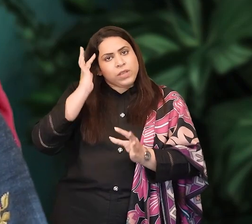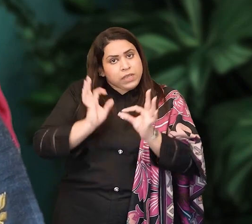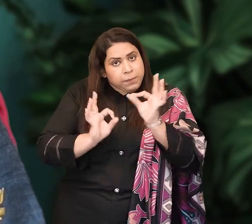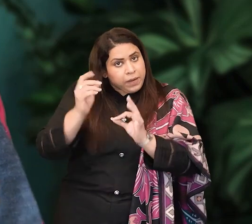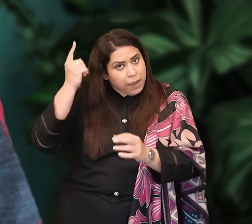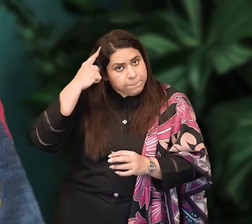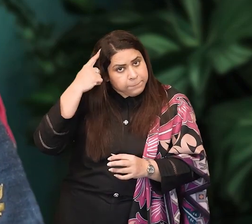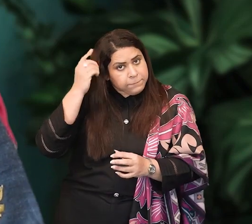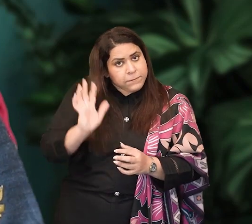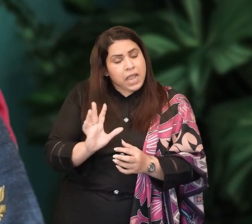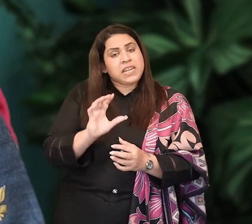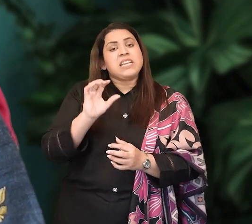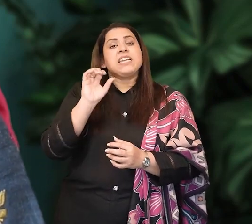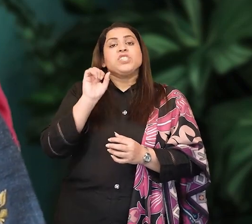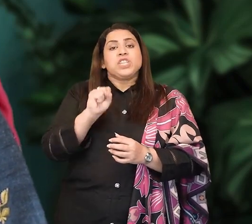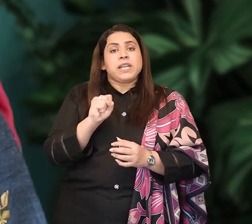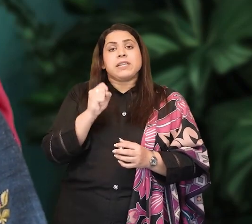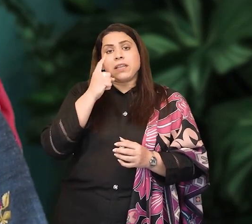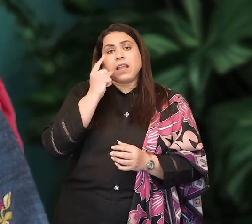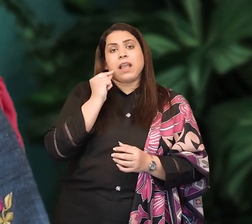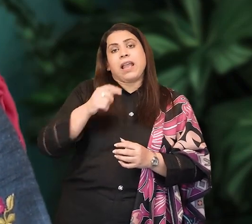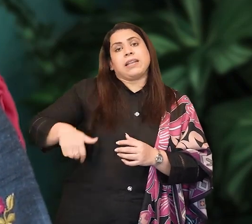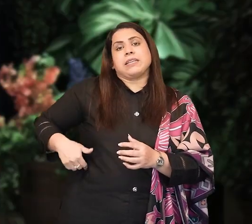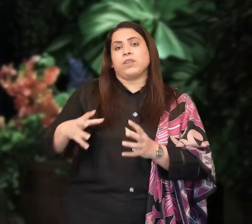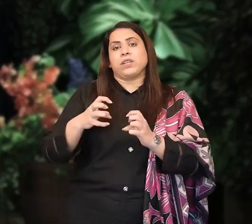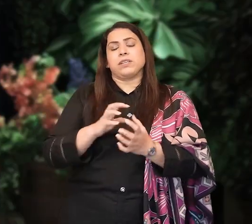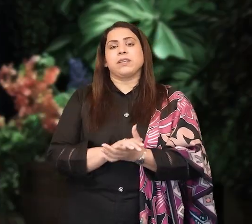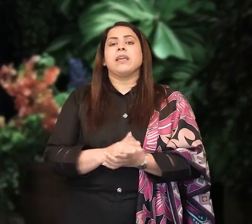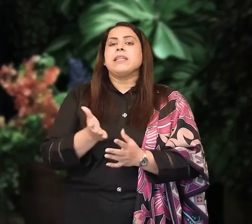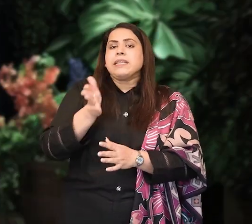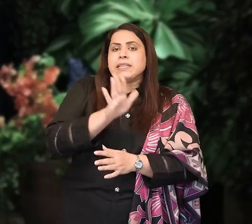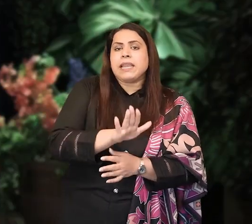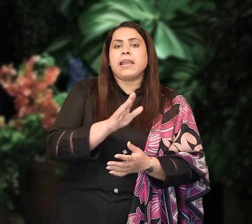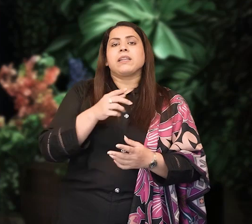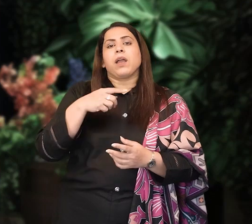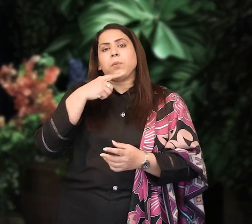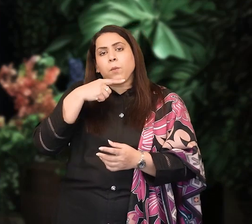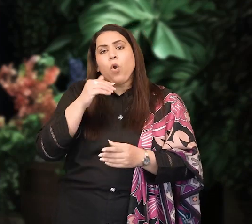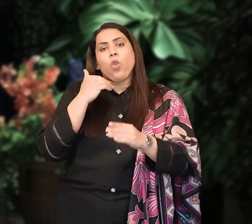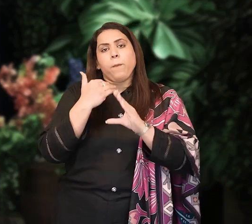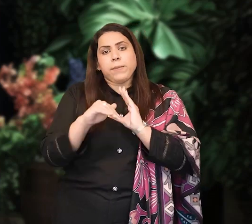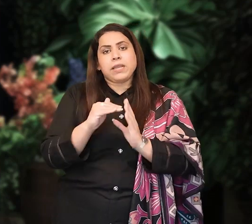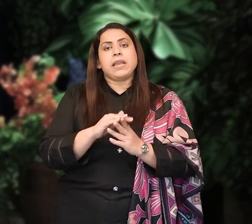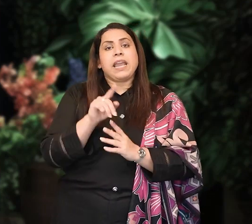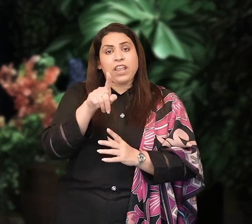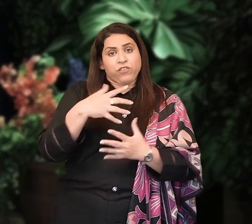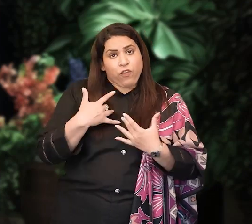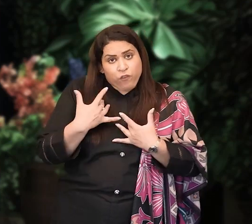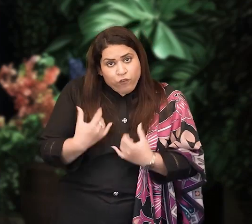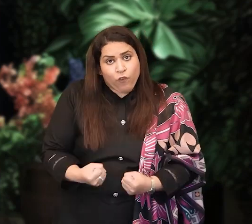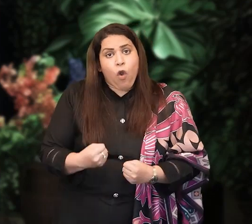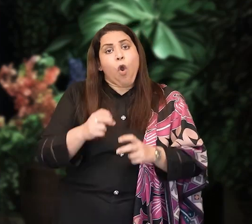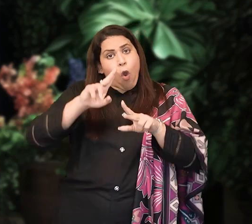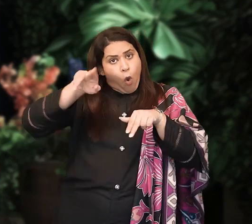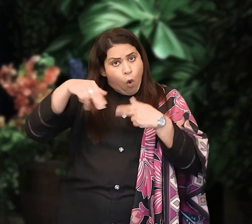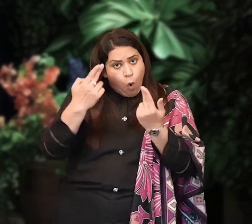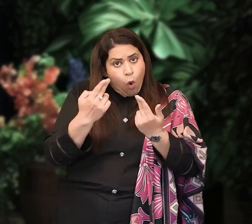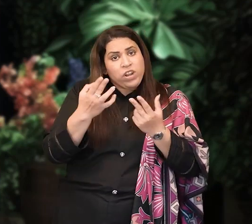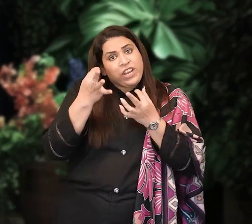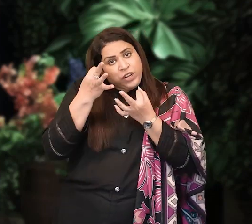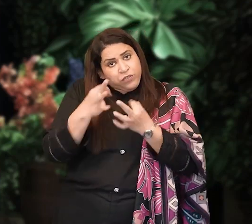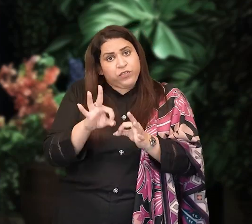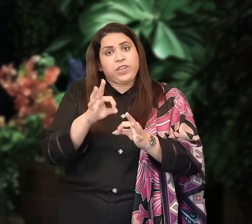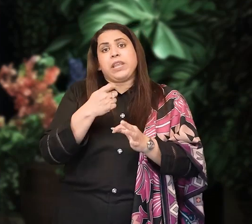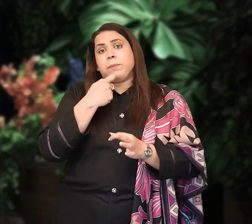इट इन माइंड, बिकॉज शियाटिका इज़ समथिंग वर्स देन द कमर दर्द। At the end, I would just say a message कि if you want any online consultations,